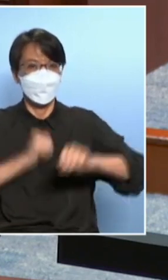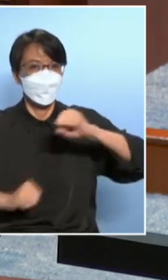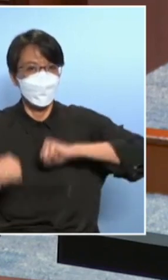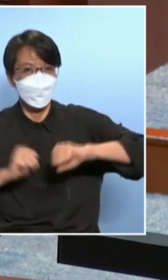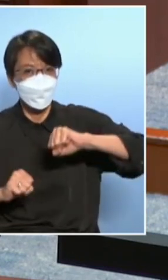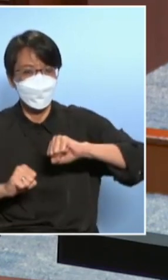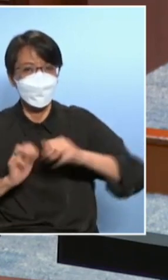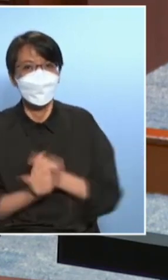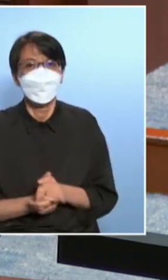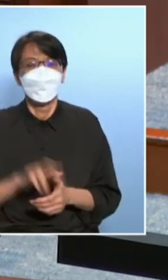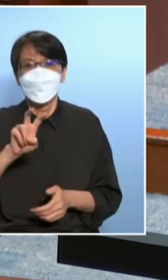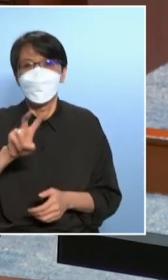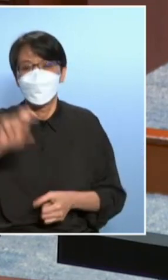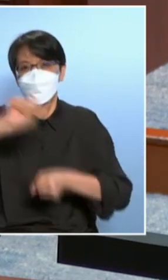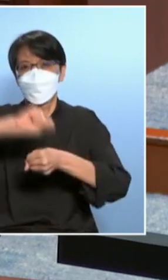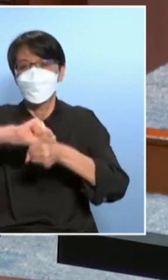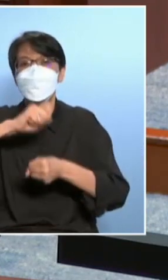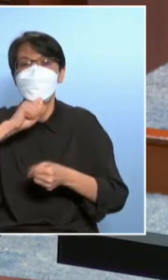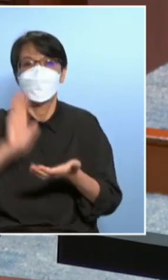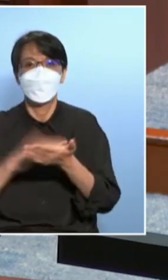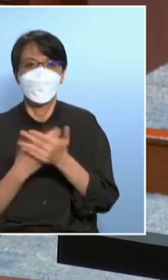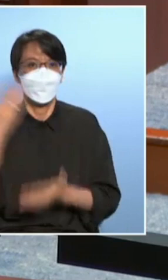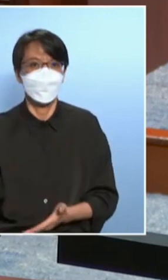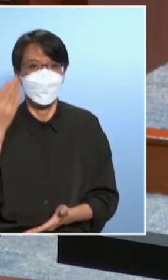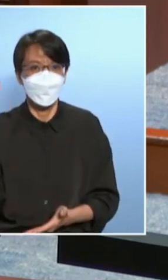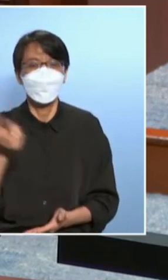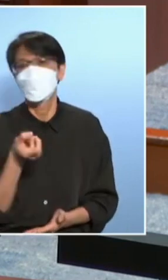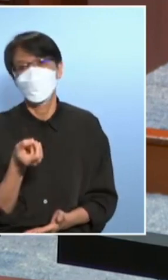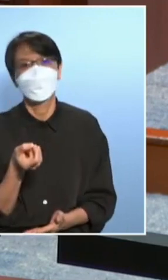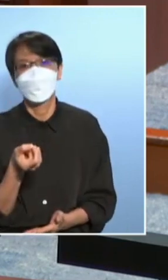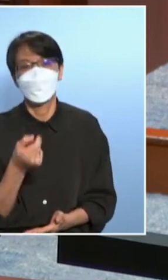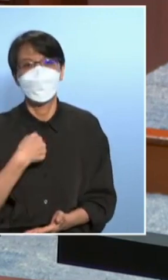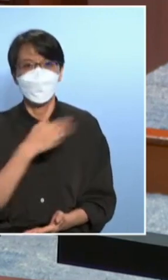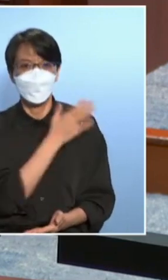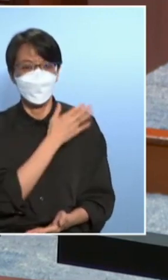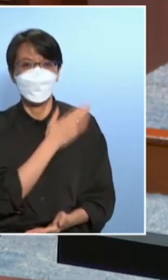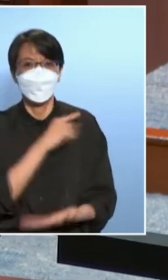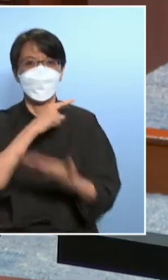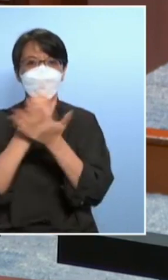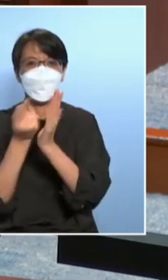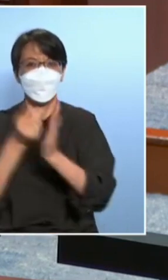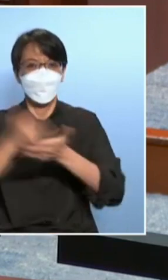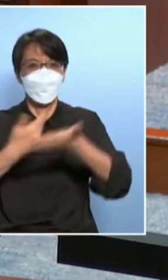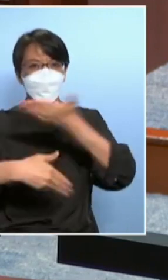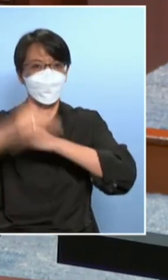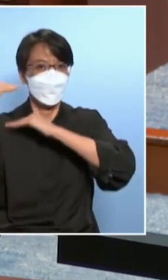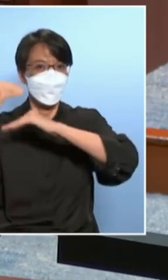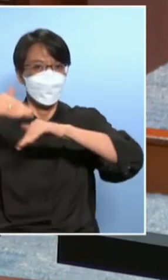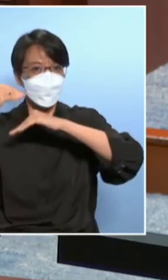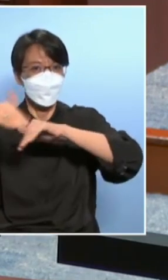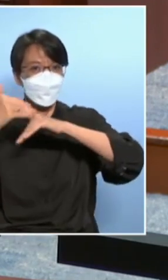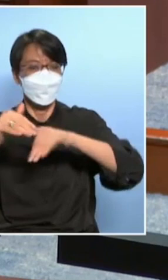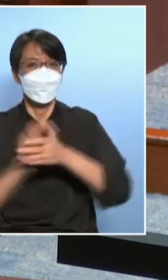口係有增加嘅，有見到。咁但係旅遊嘅活動咧，其實係唔多嘅。嗱，我負責批發零售界。我哋啲業界當然其實最希